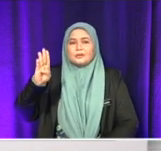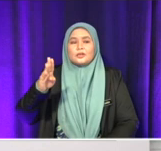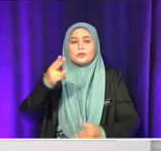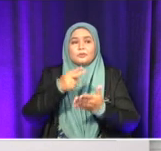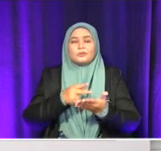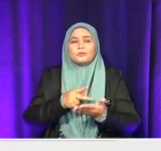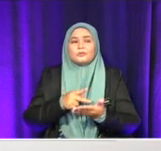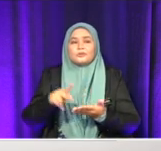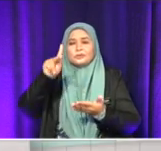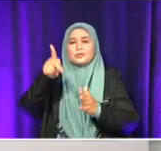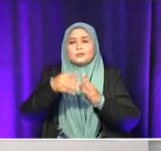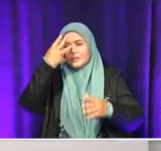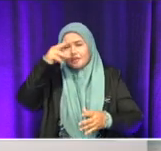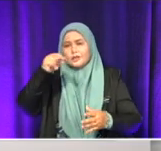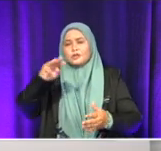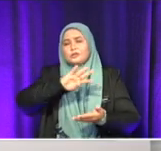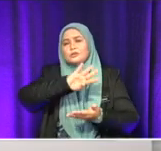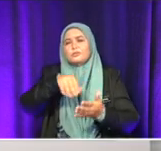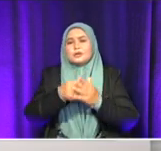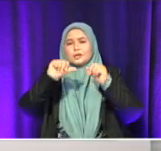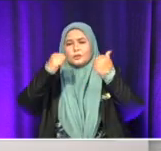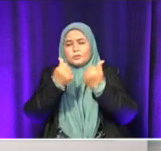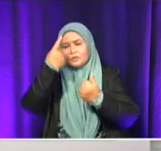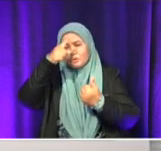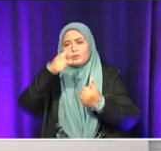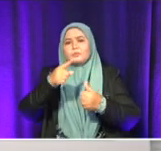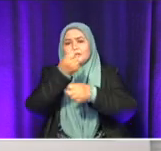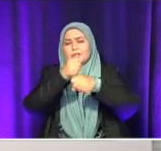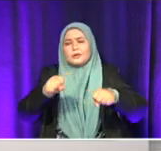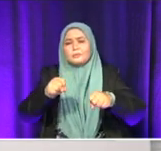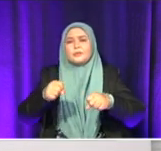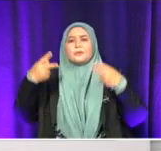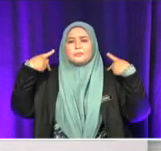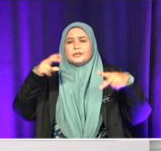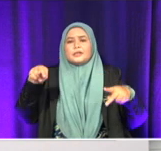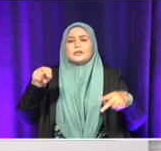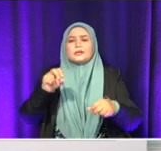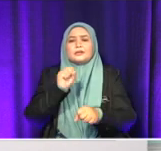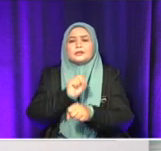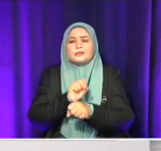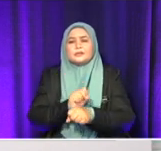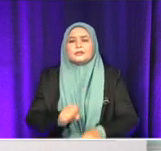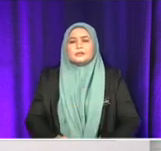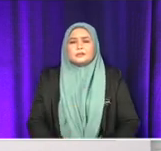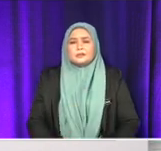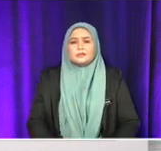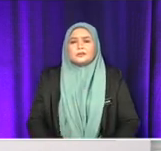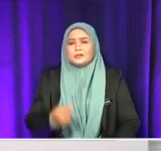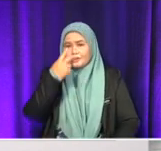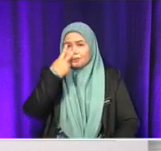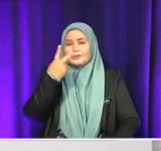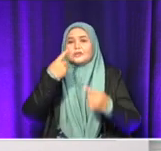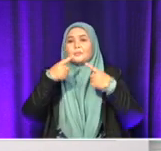kemahiran untuk semua kaum bagi persediaan permintaan pasaran Oke kemahiran Mari kita tengok